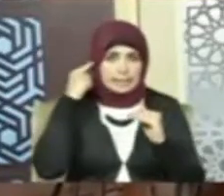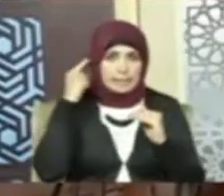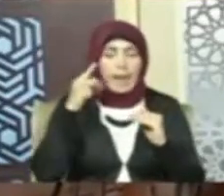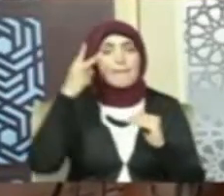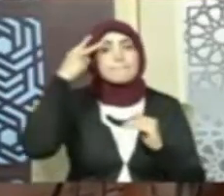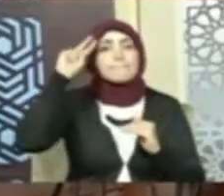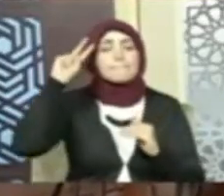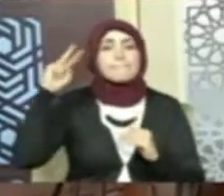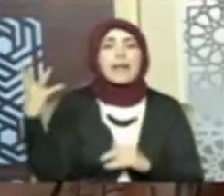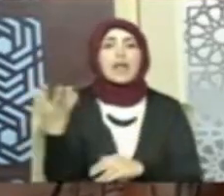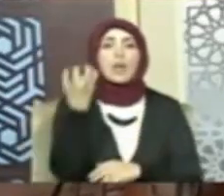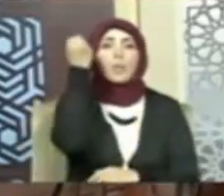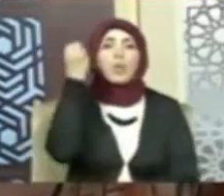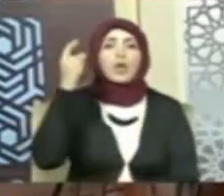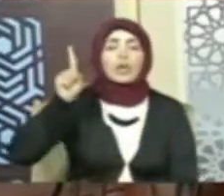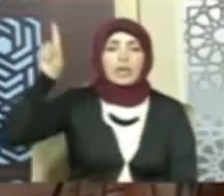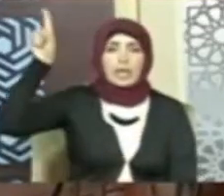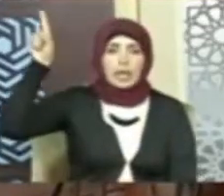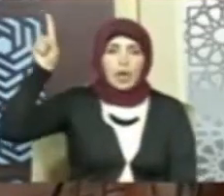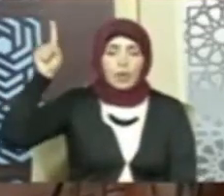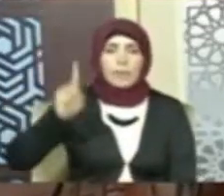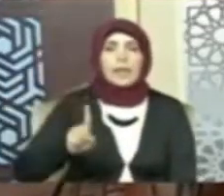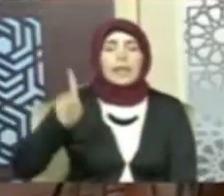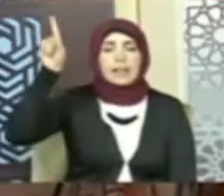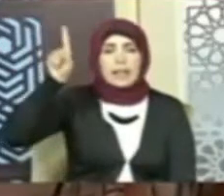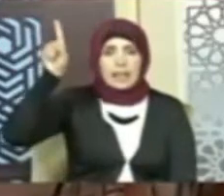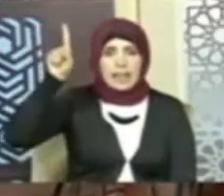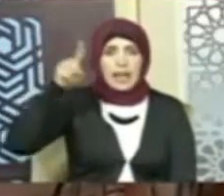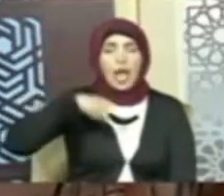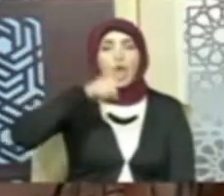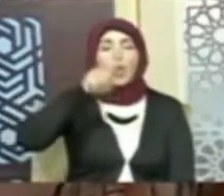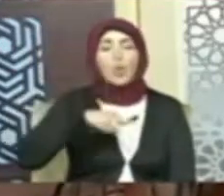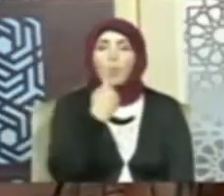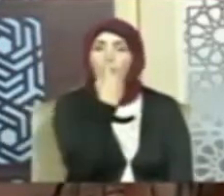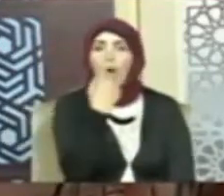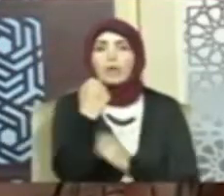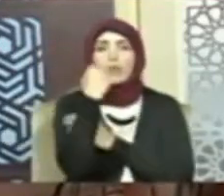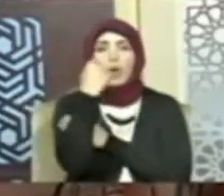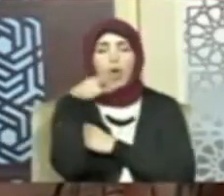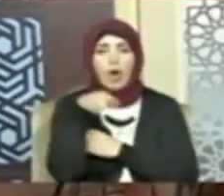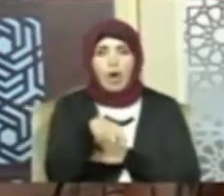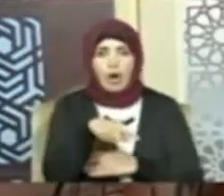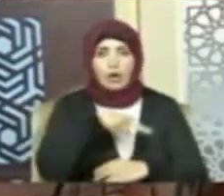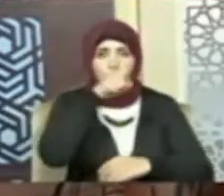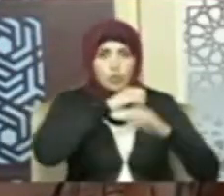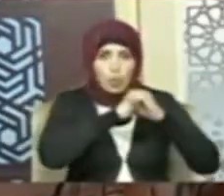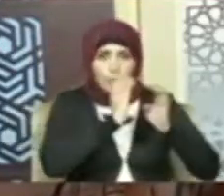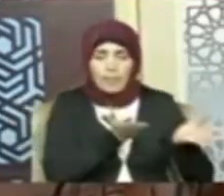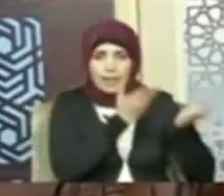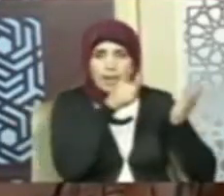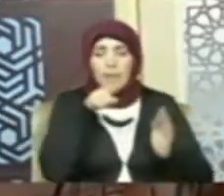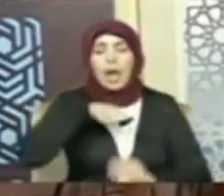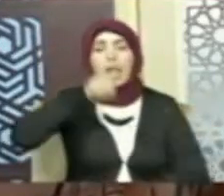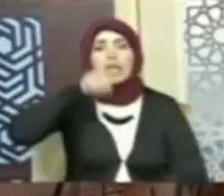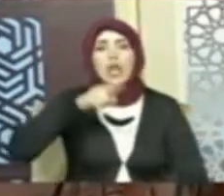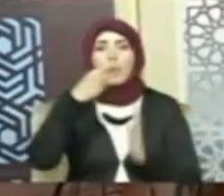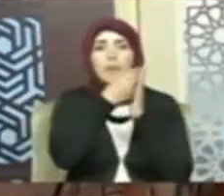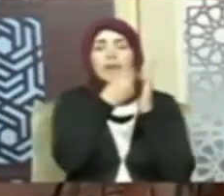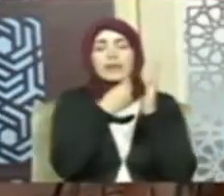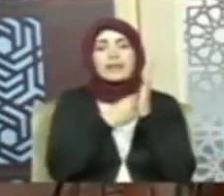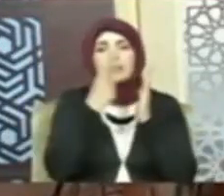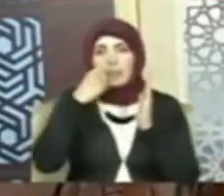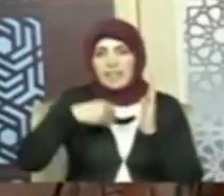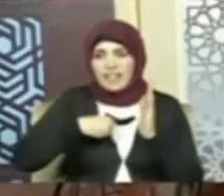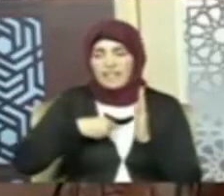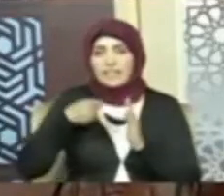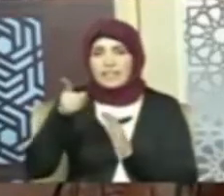الملك اليوم؟ لله الواحد القهار. اليوم تجزى كل نفس بما